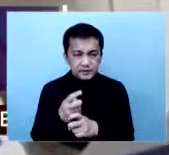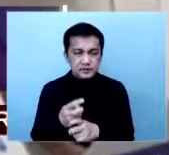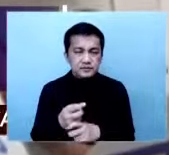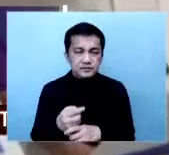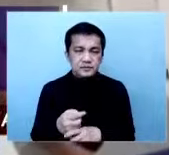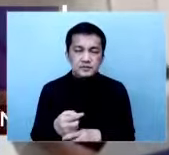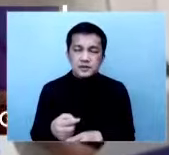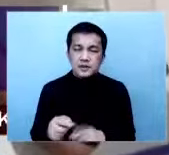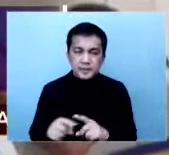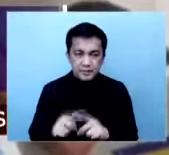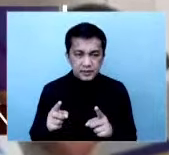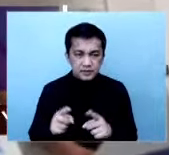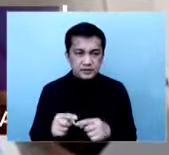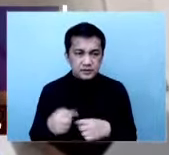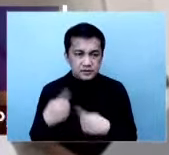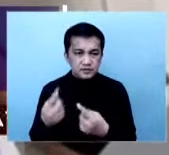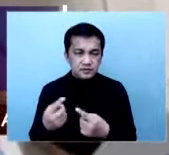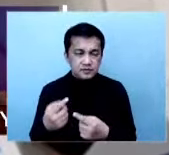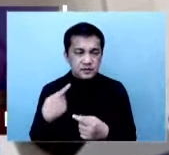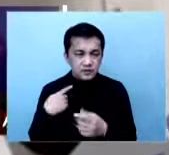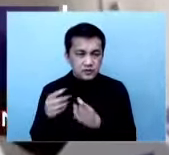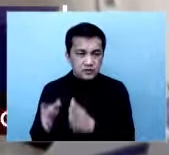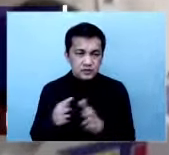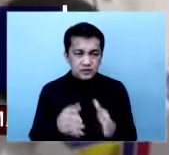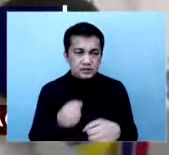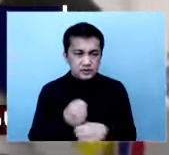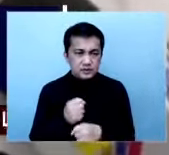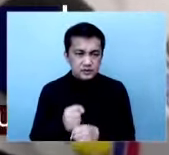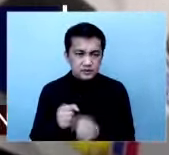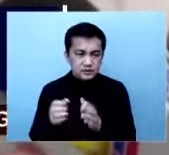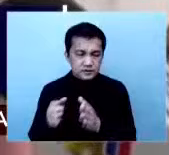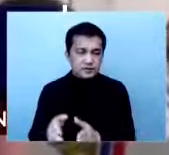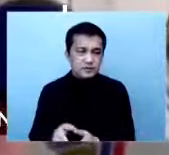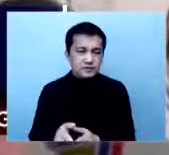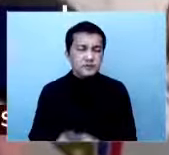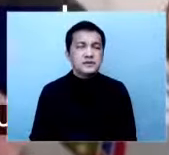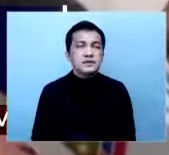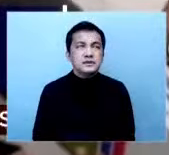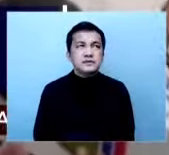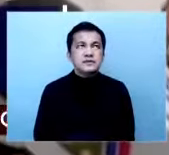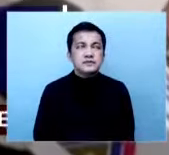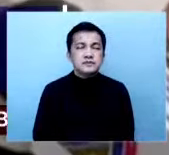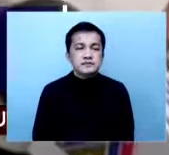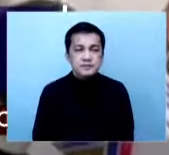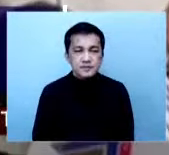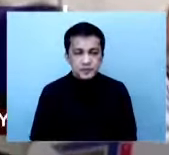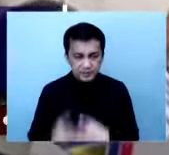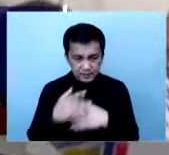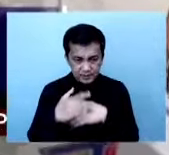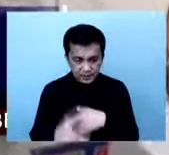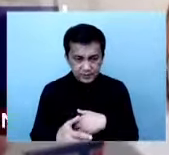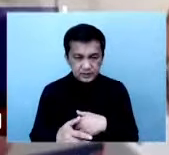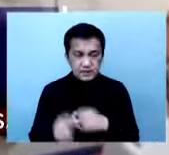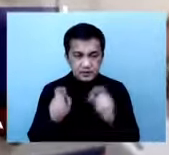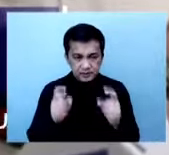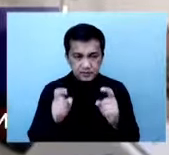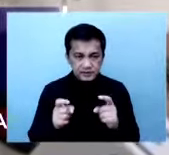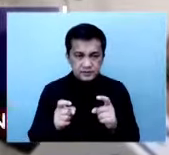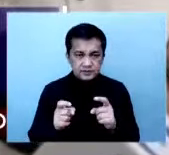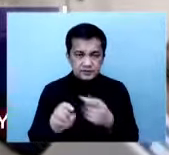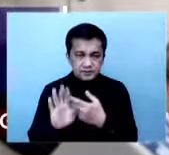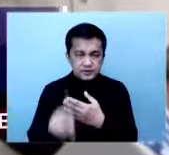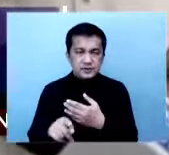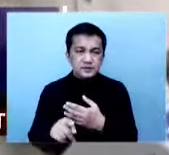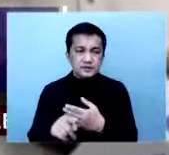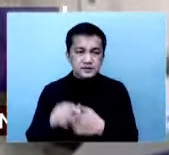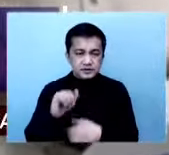ngunit hangga't may paraan e gagawin natin ng paraan para mapaaga at mapabilis ang pagbalik sa